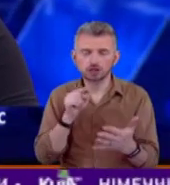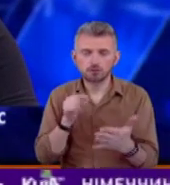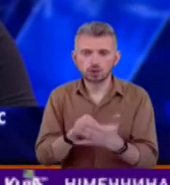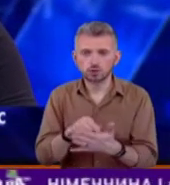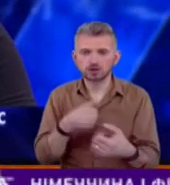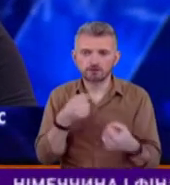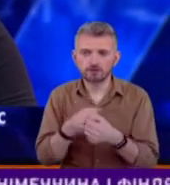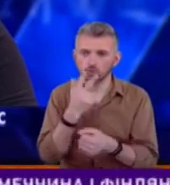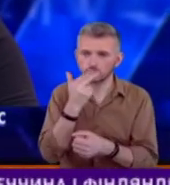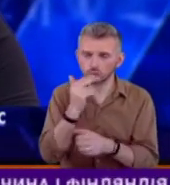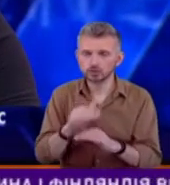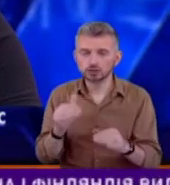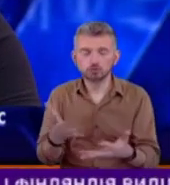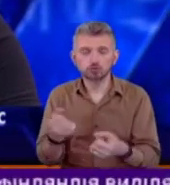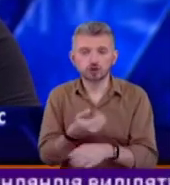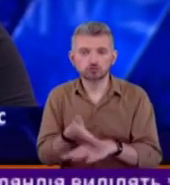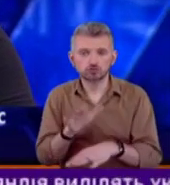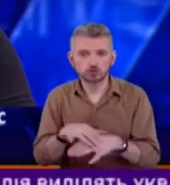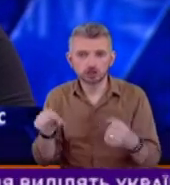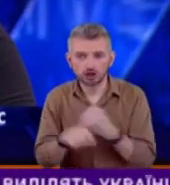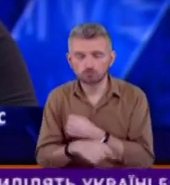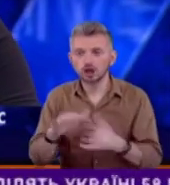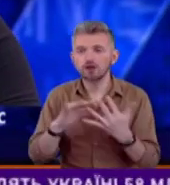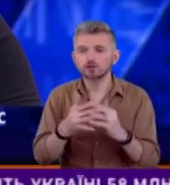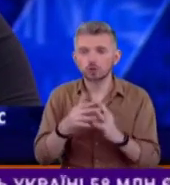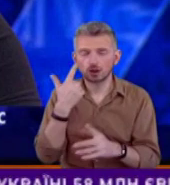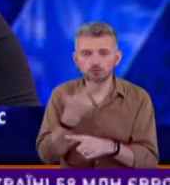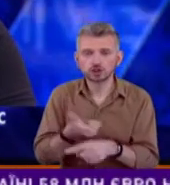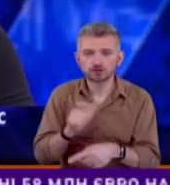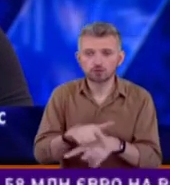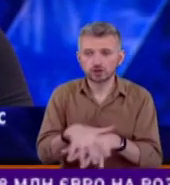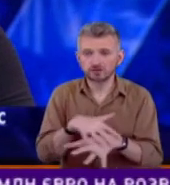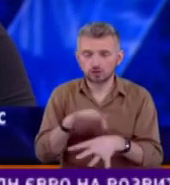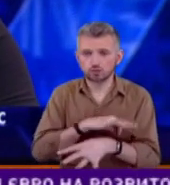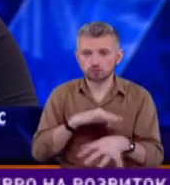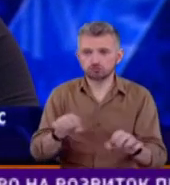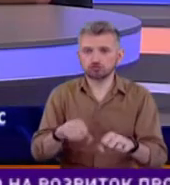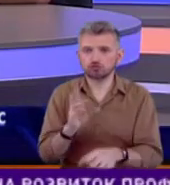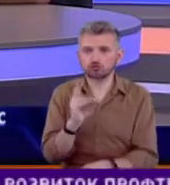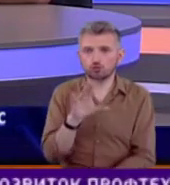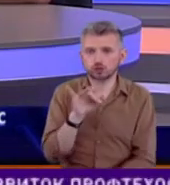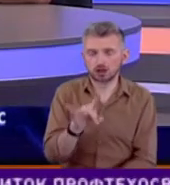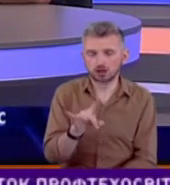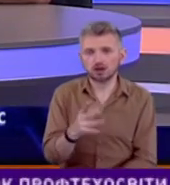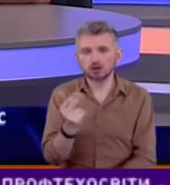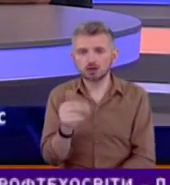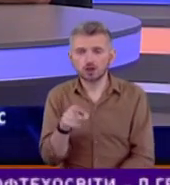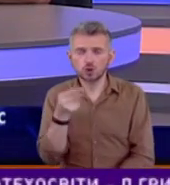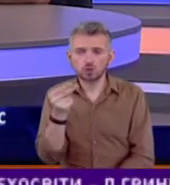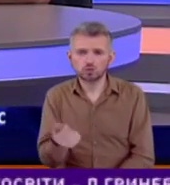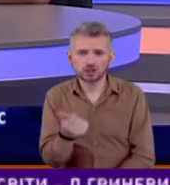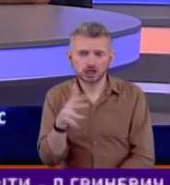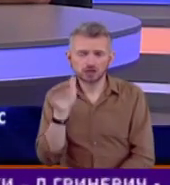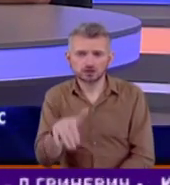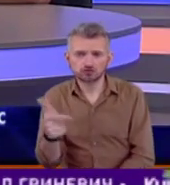дети, они получают тяжелые травмы. В селах, например, большинство населения двигается на таких мотороллерах. На скутерах на сих. Скутеры, мотороллеры, они купили их за несколько